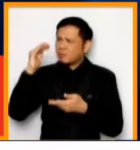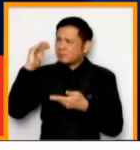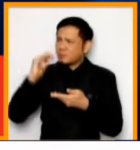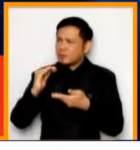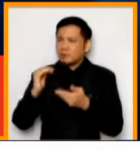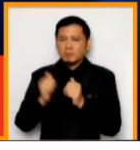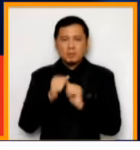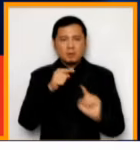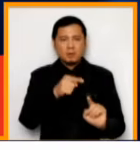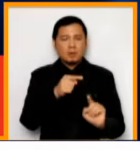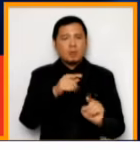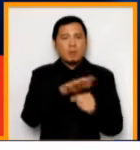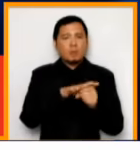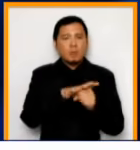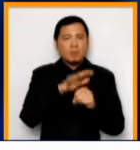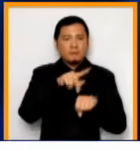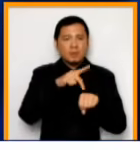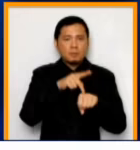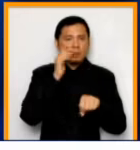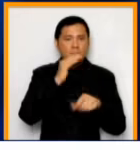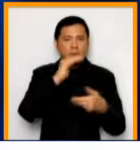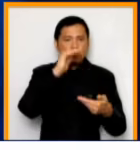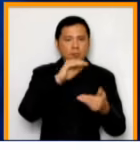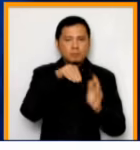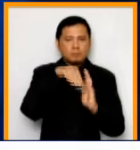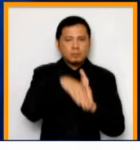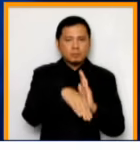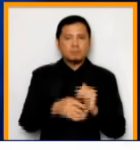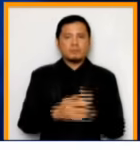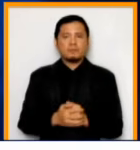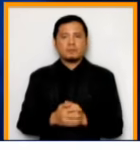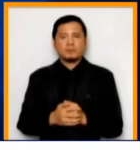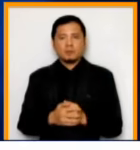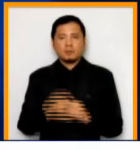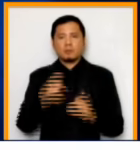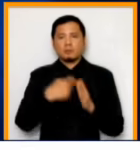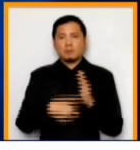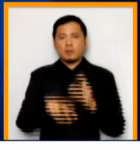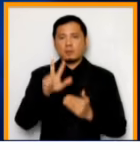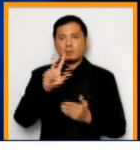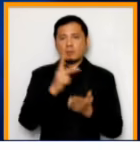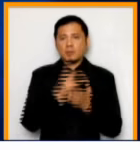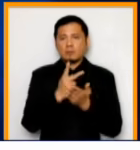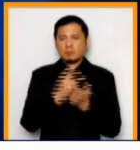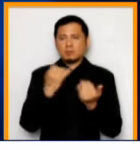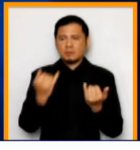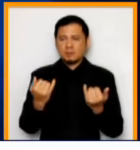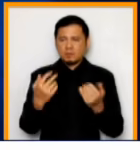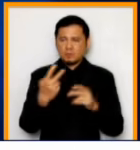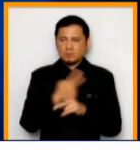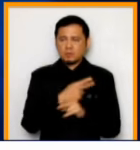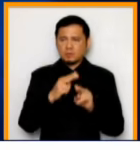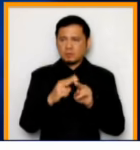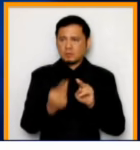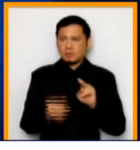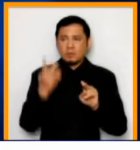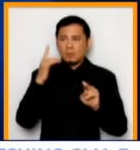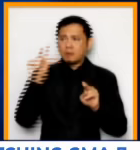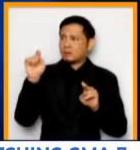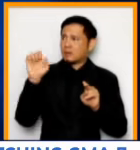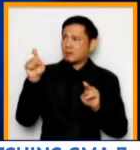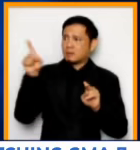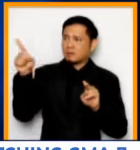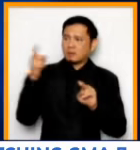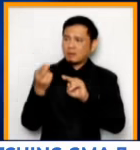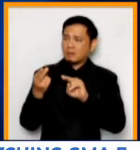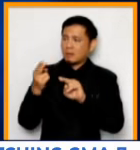Kung bumaba yung wholesale price ng 3 pesos dahil nga dinabaan mo yung taripa ng India-Pakistan,